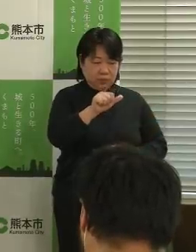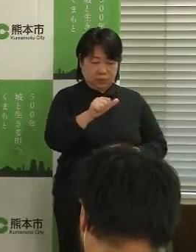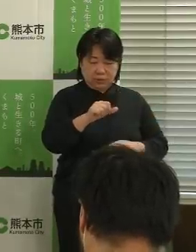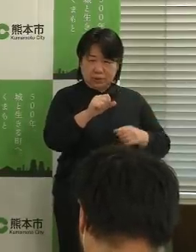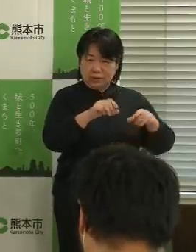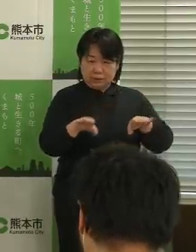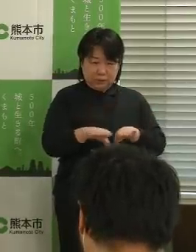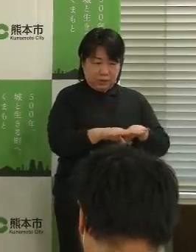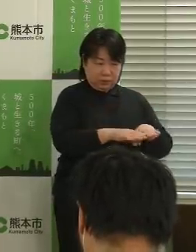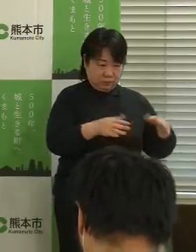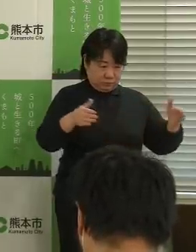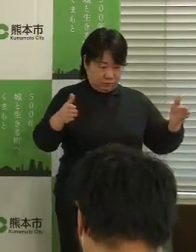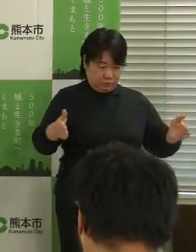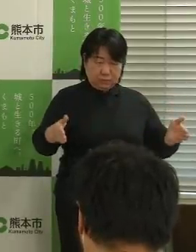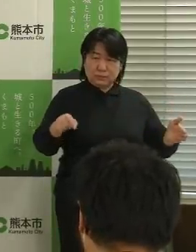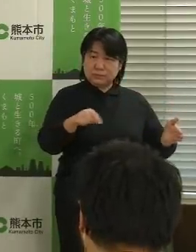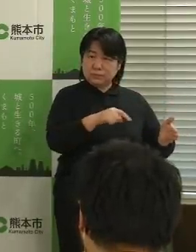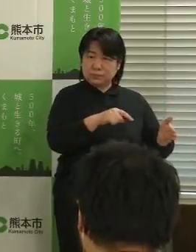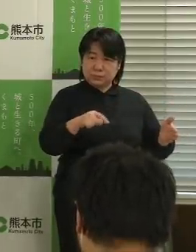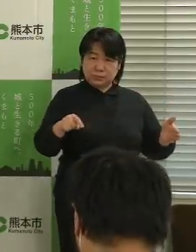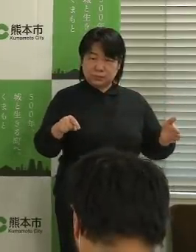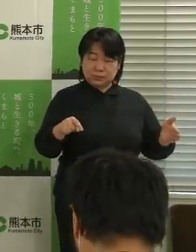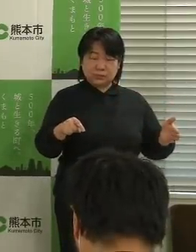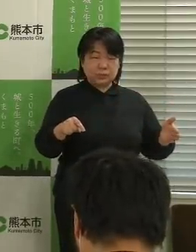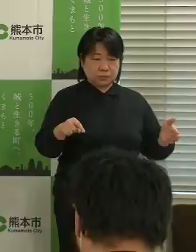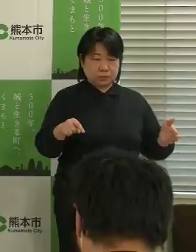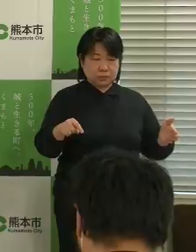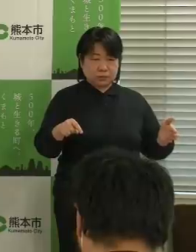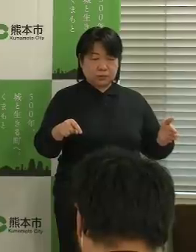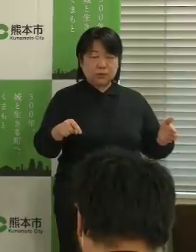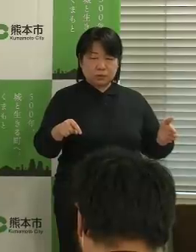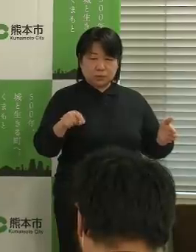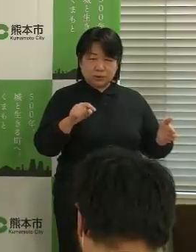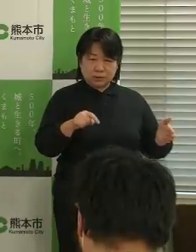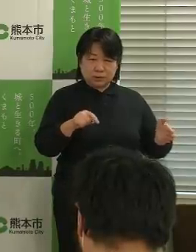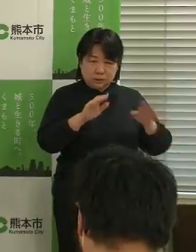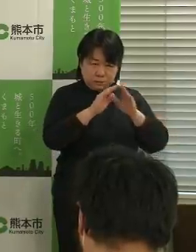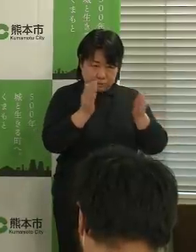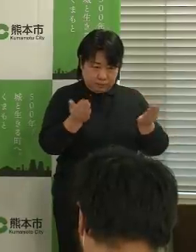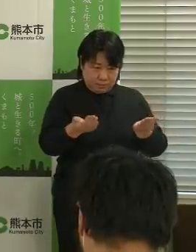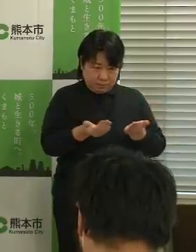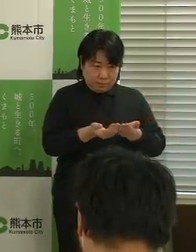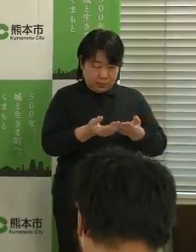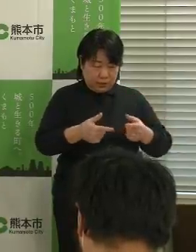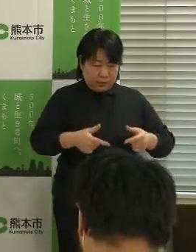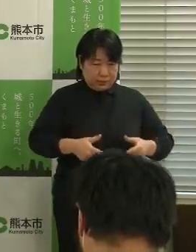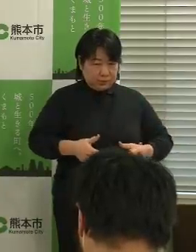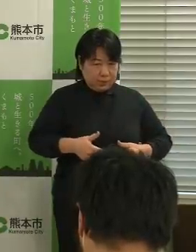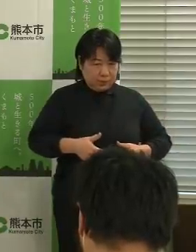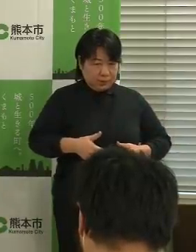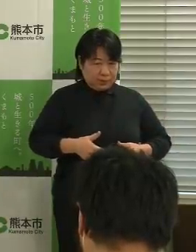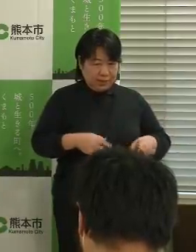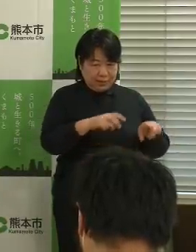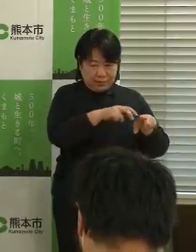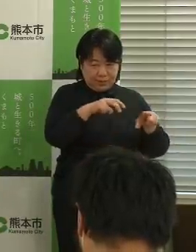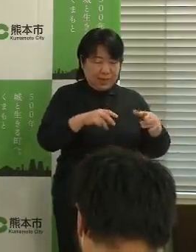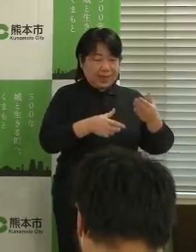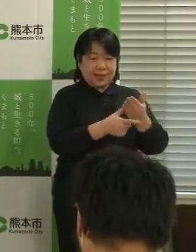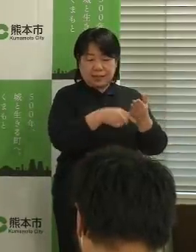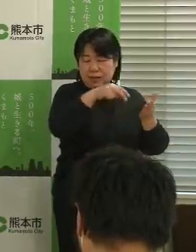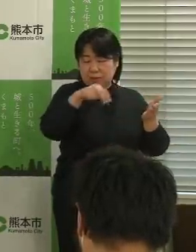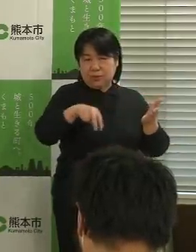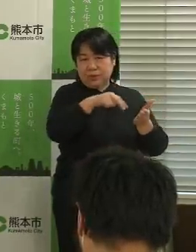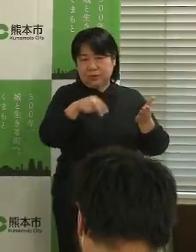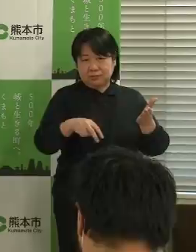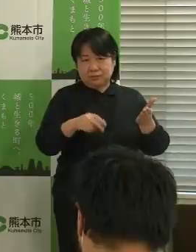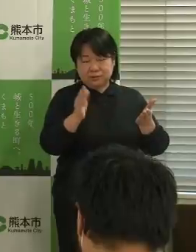、ゴールデンウィークの期間中でありますけれども、そうなりますと全ての方が熊本に降りないにしてもですね、そして宿泊もです